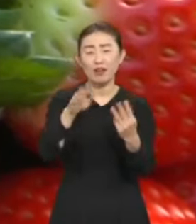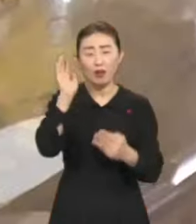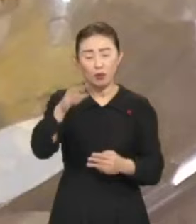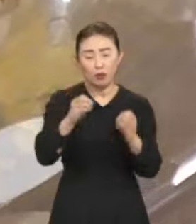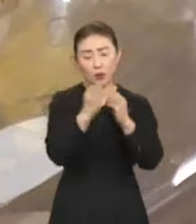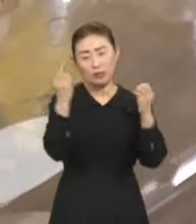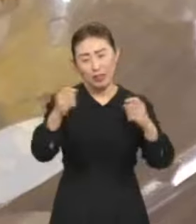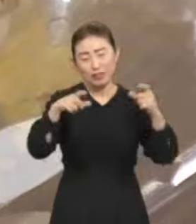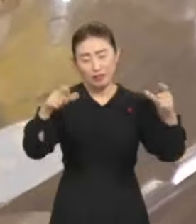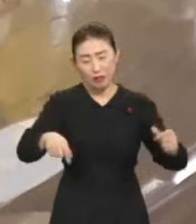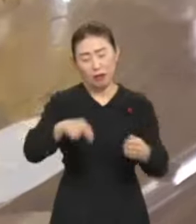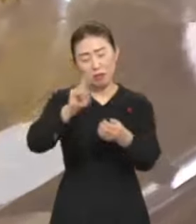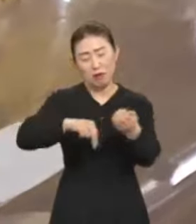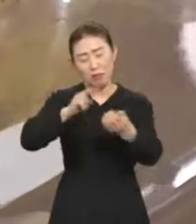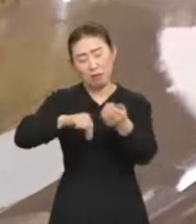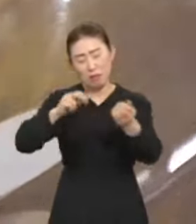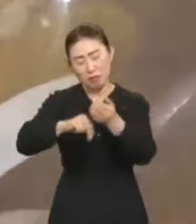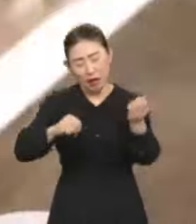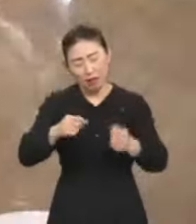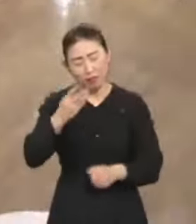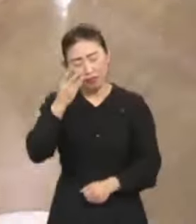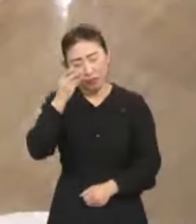논산 딸기의 대표 품종이 될 전망입니다.